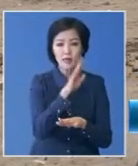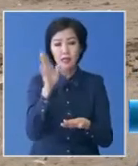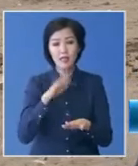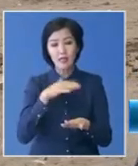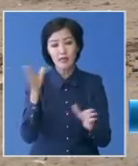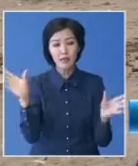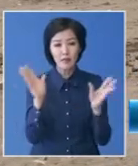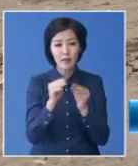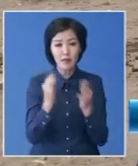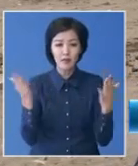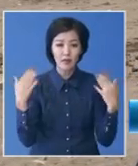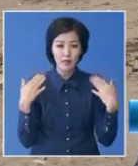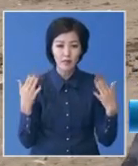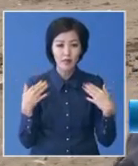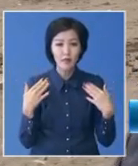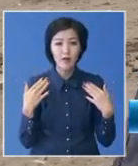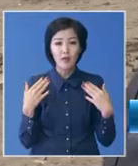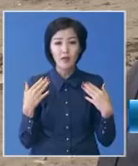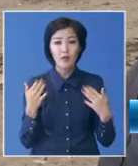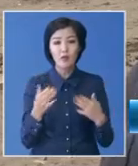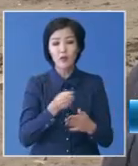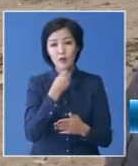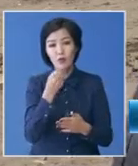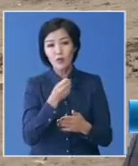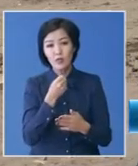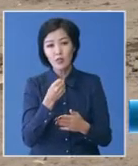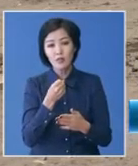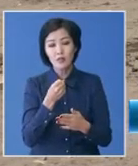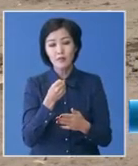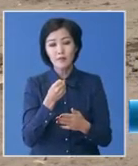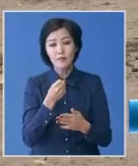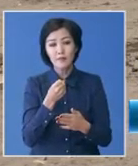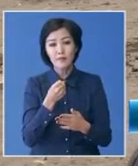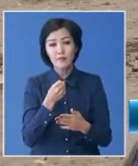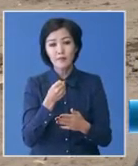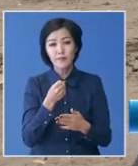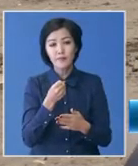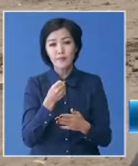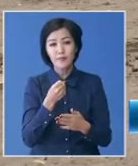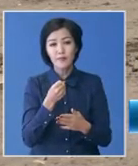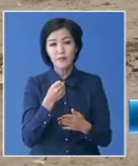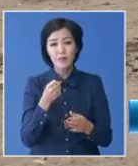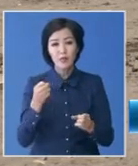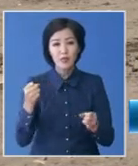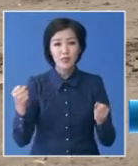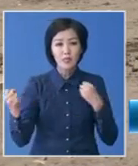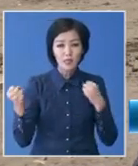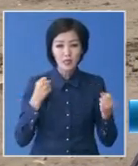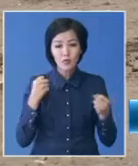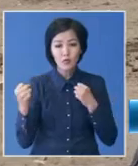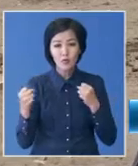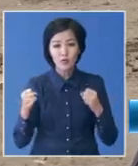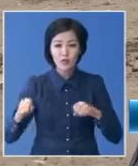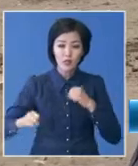келіп өшірге демалып, жаңа өшірде үлкендер, біздің құдастарымыз, мына жердегі тренажерларға отырып,